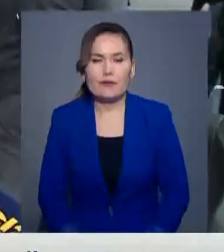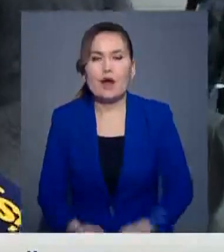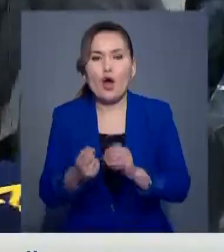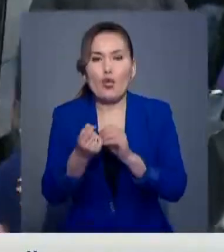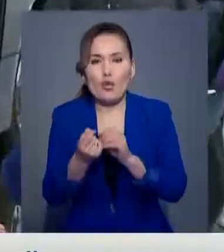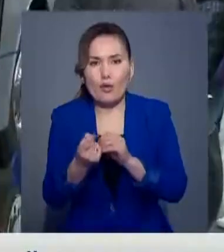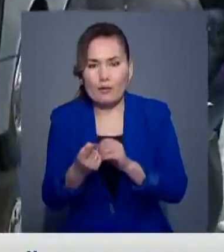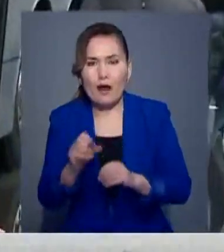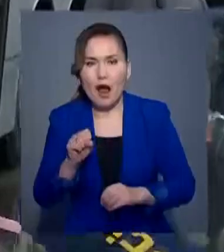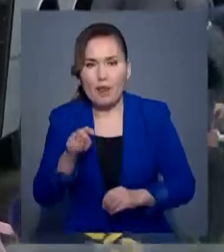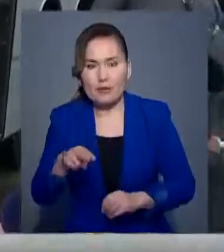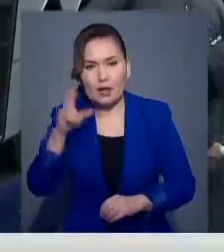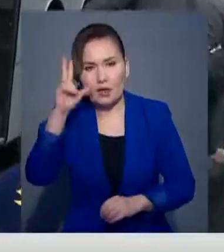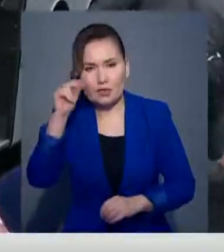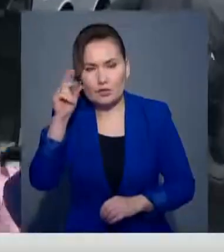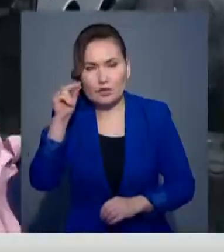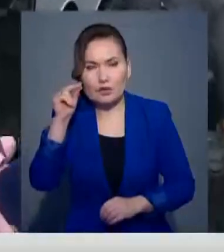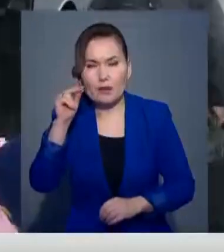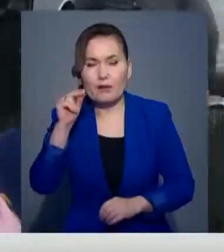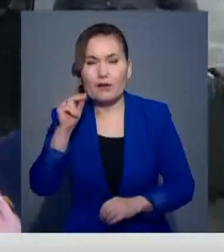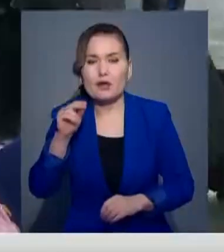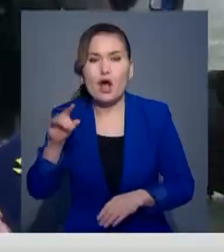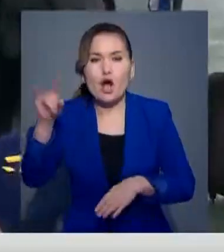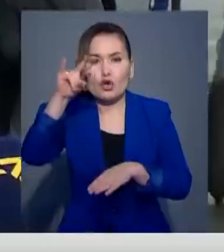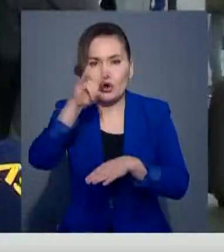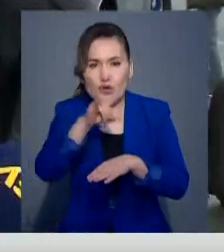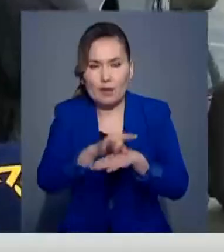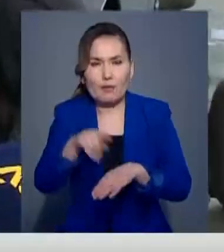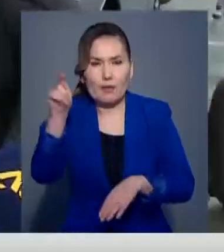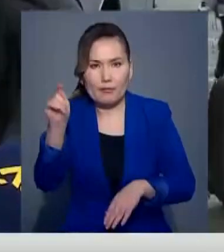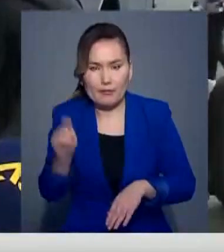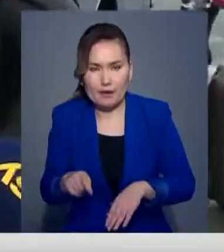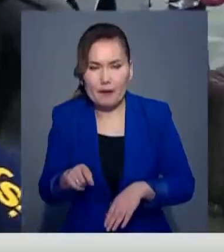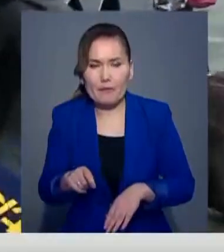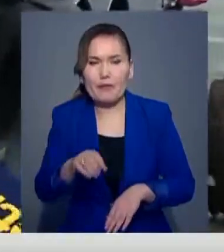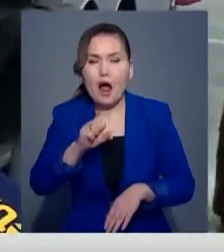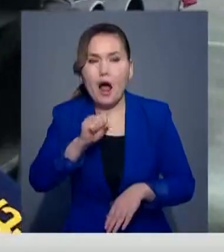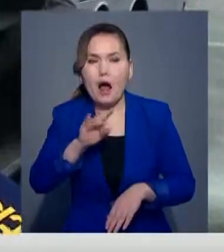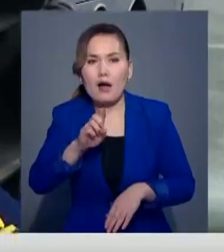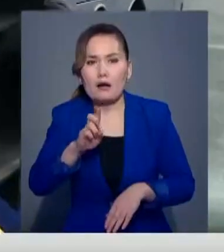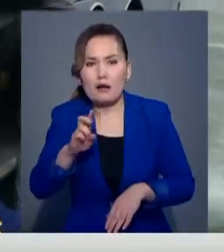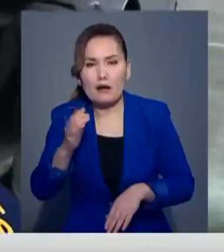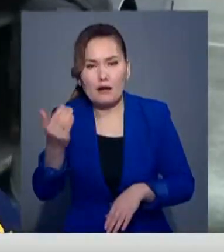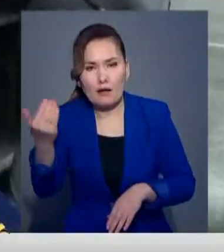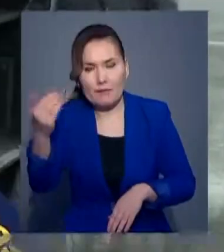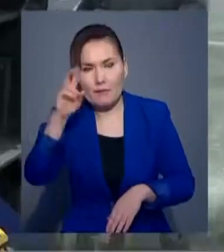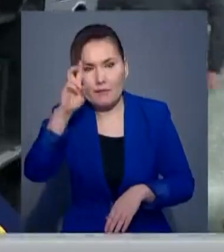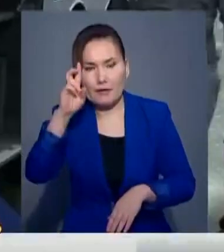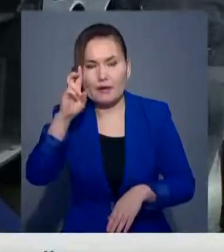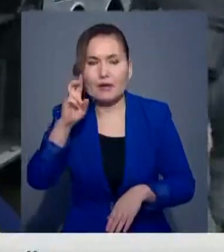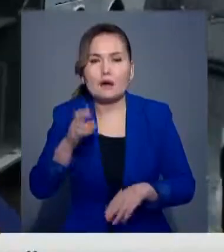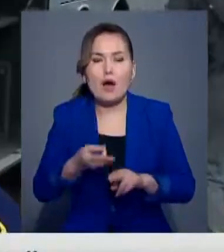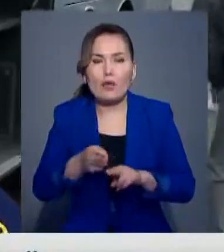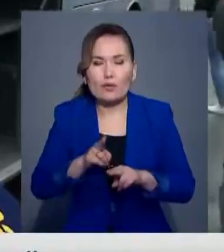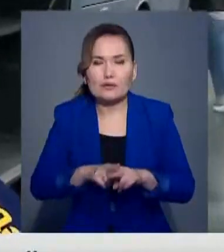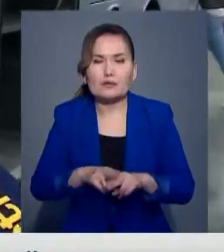11 апрель күні біз ұшақпен ұшып келдік Араб Эмиратынан. Бұл рейсті әдейі осы қалып